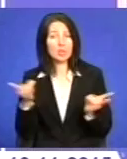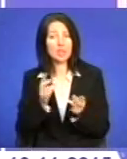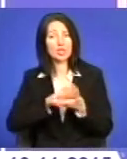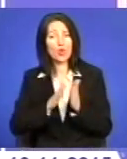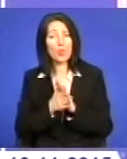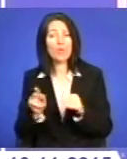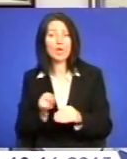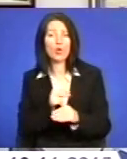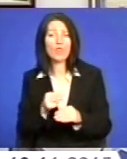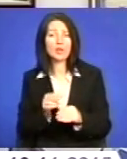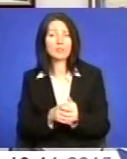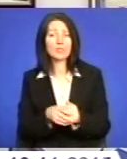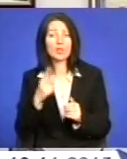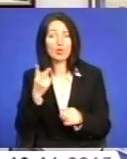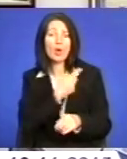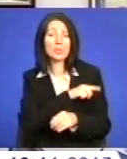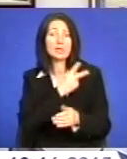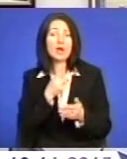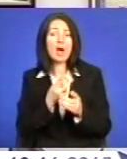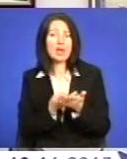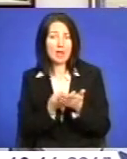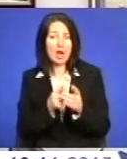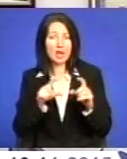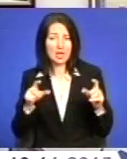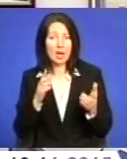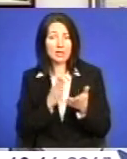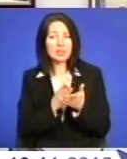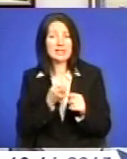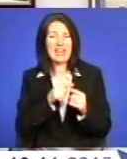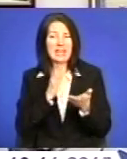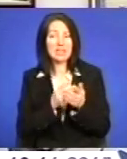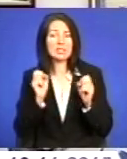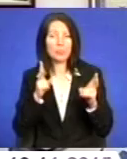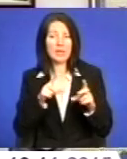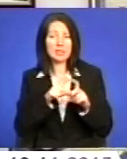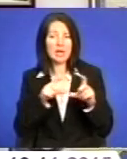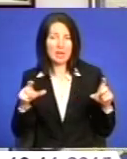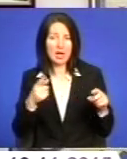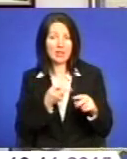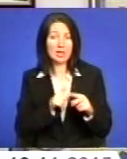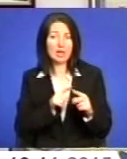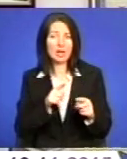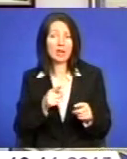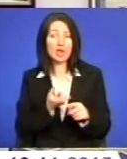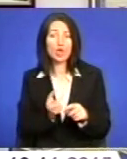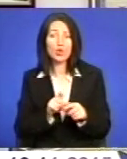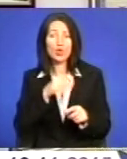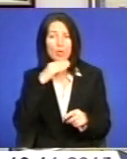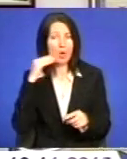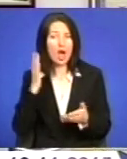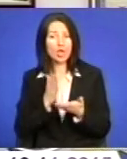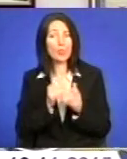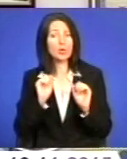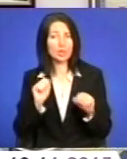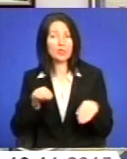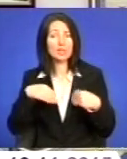лікування. В другій міській лікарні це є спеціалізована лікарня, яка дуже багато має